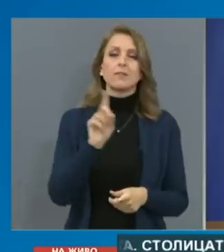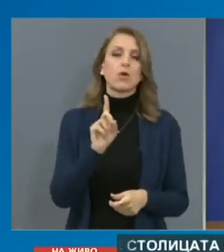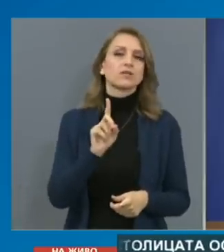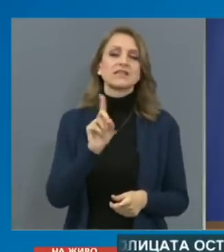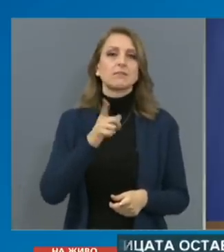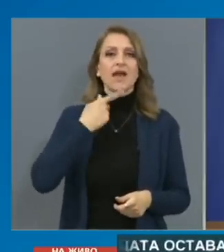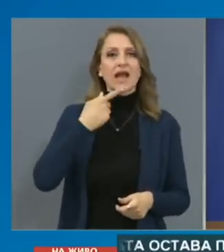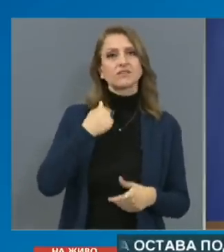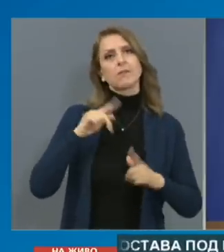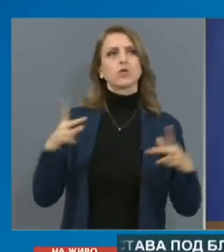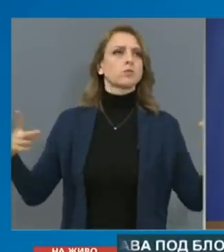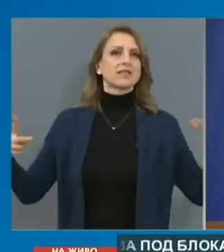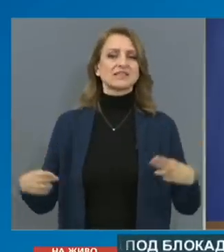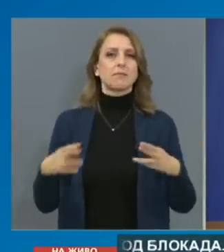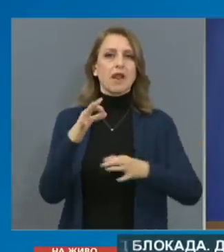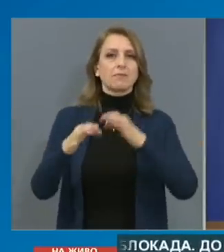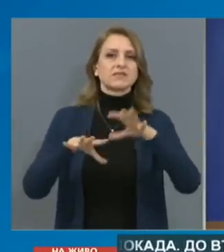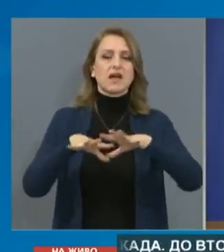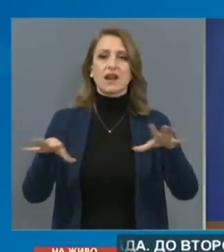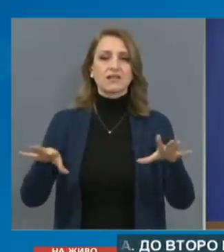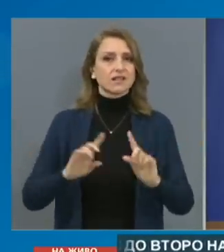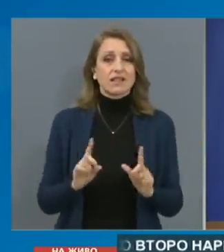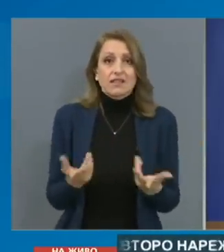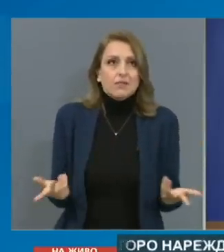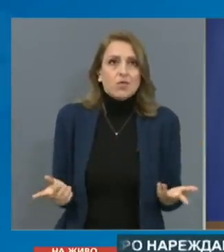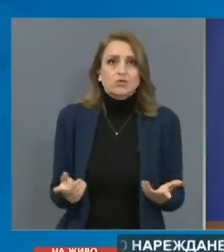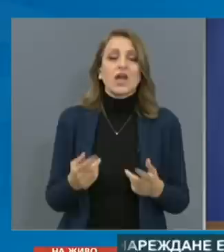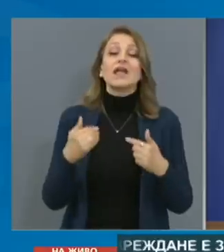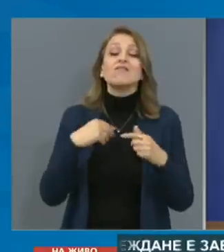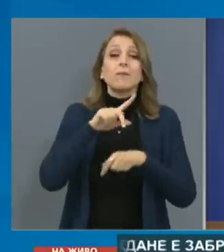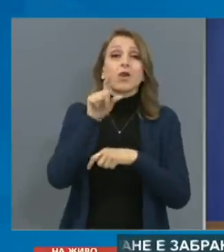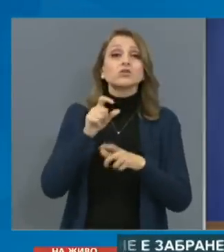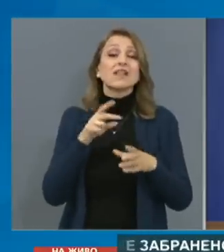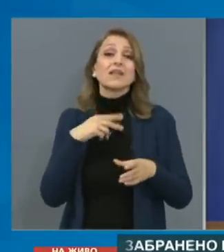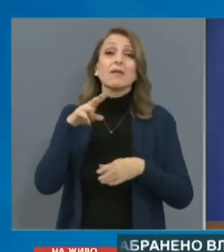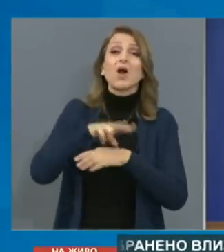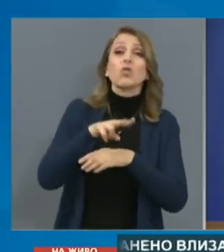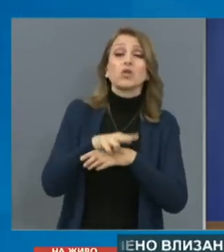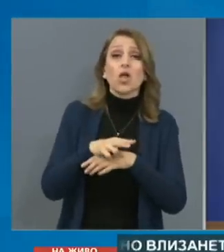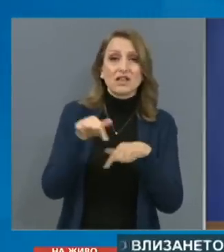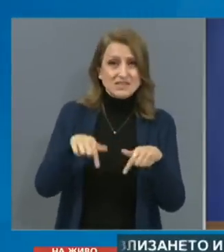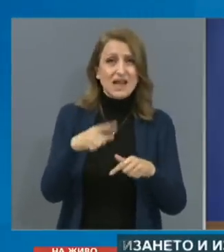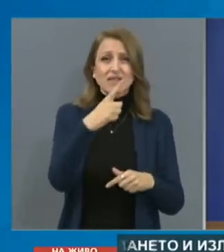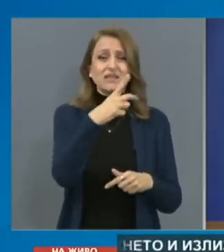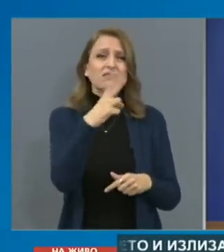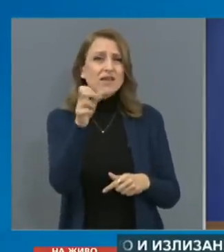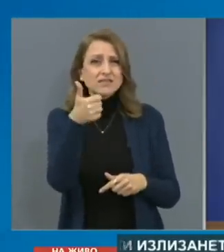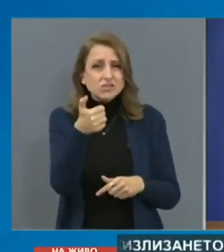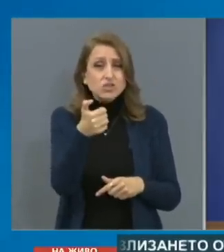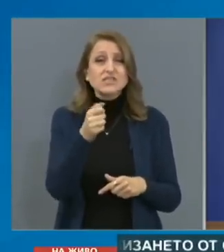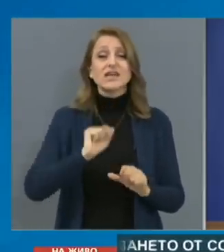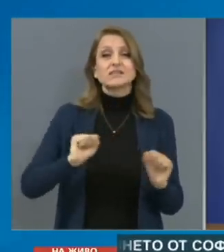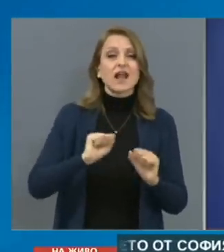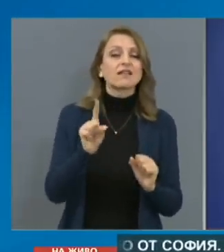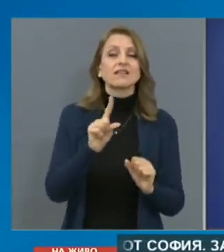епидемичния процес. Въпросът е да го поставим под контрол. Сега са 260 в болниците, да не станат 2600. Това е целта.